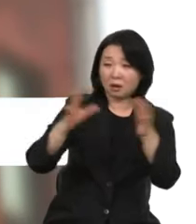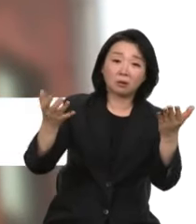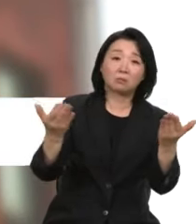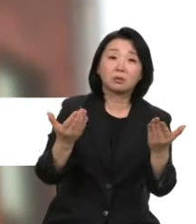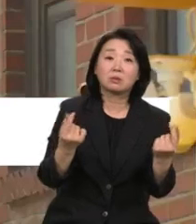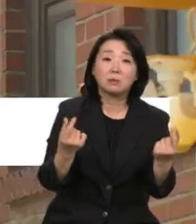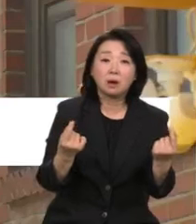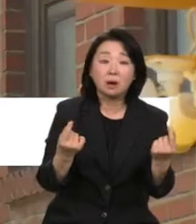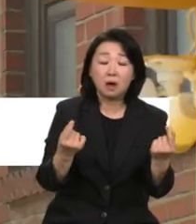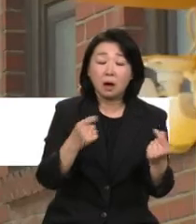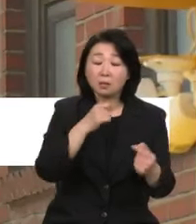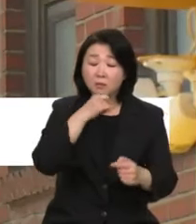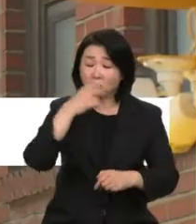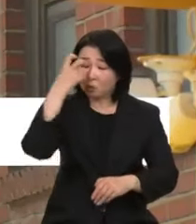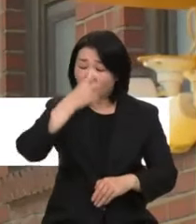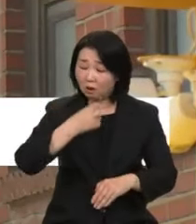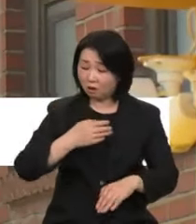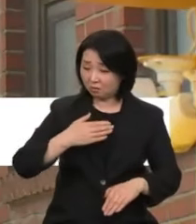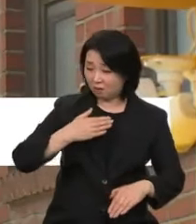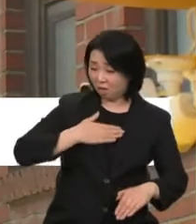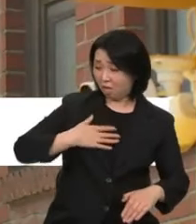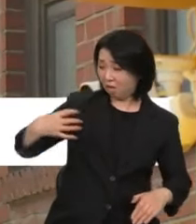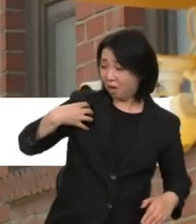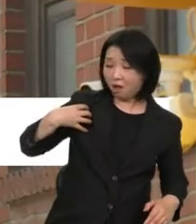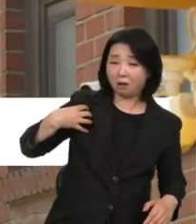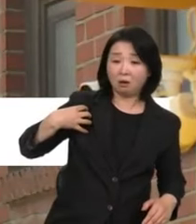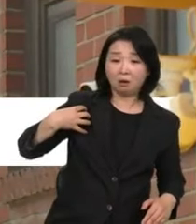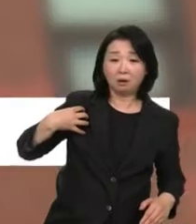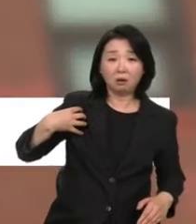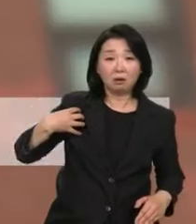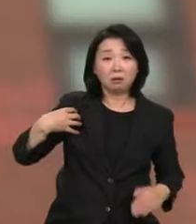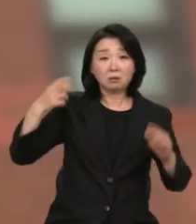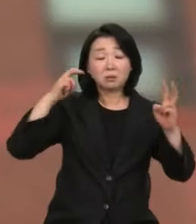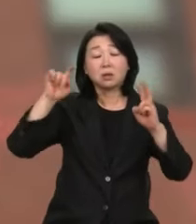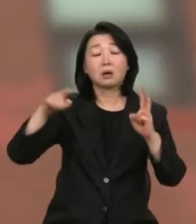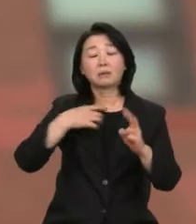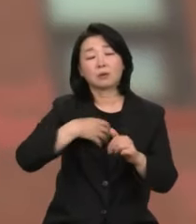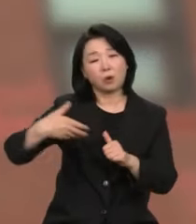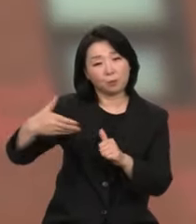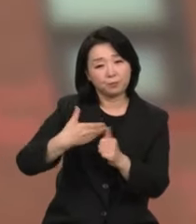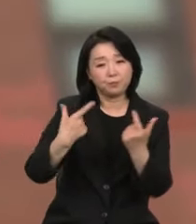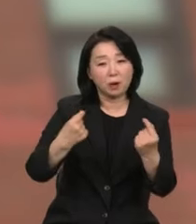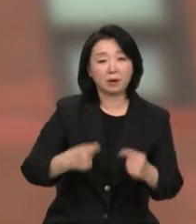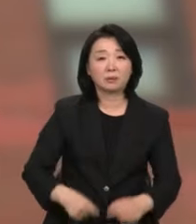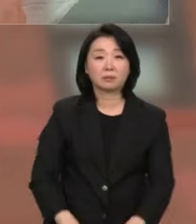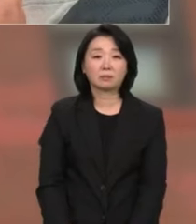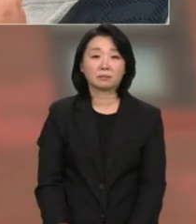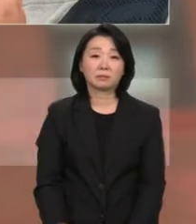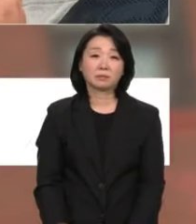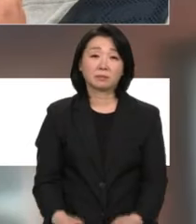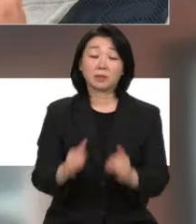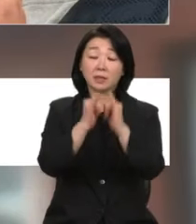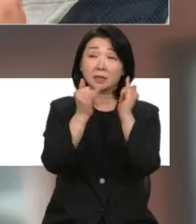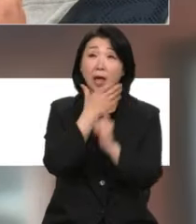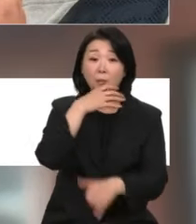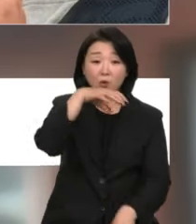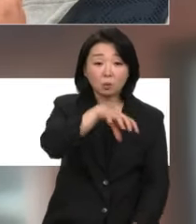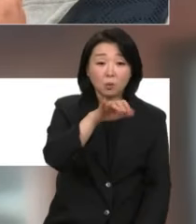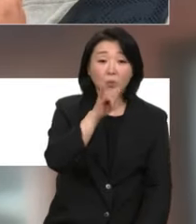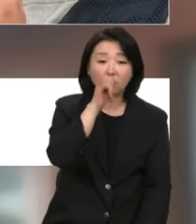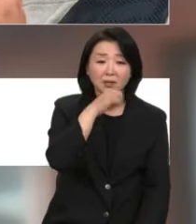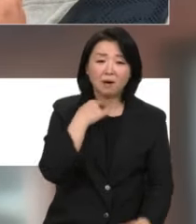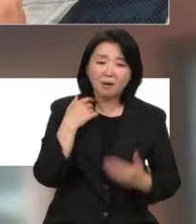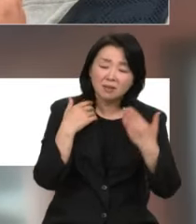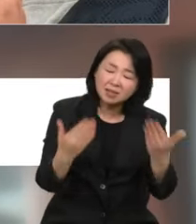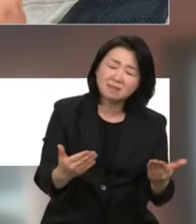일인데다 실적 관리까지 이루어진 점에서 직장 내 괴롭힘에 해당된다고 반박합니다. 사회복지 현장에서만 이제 헌신, 희생